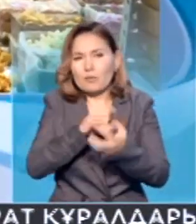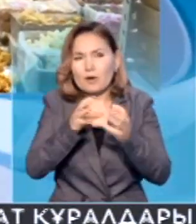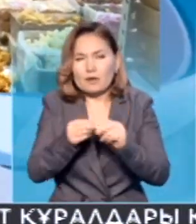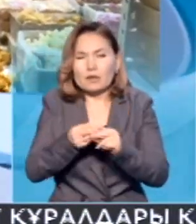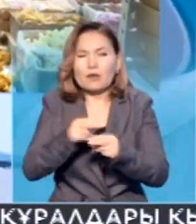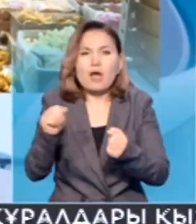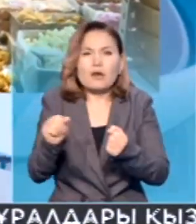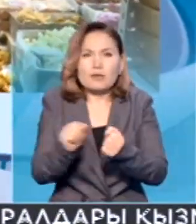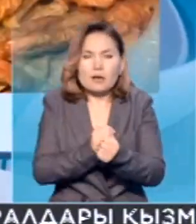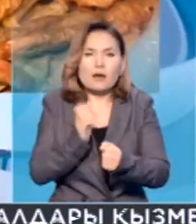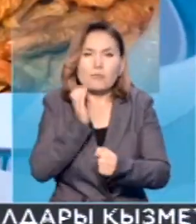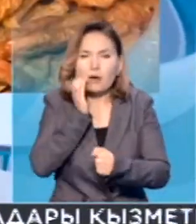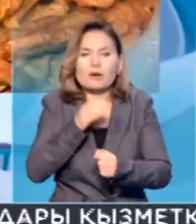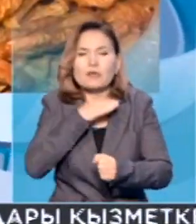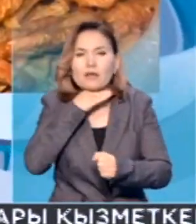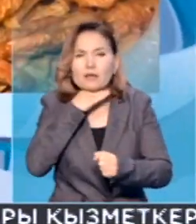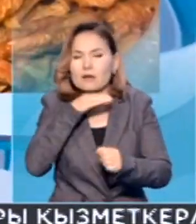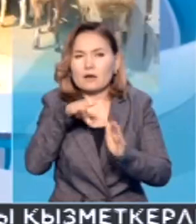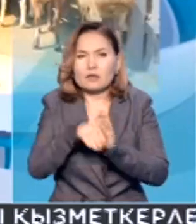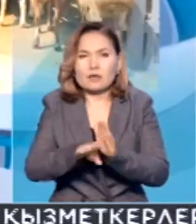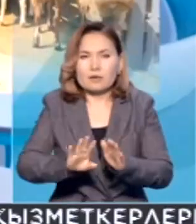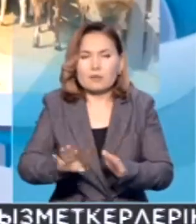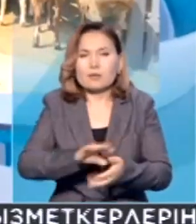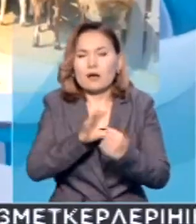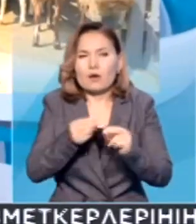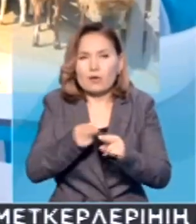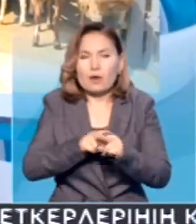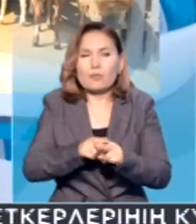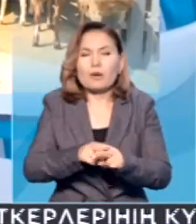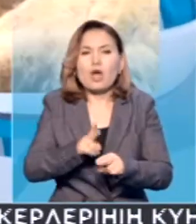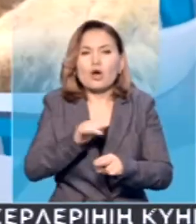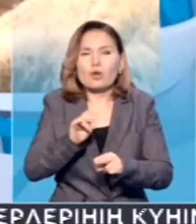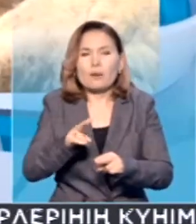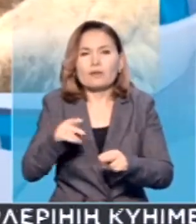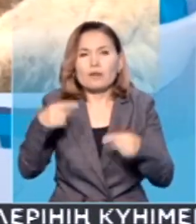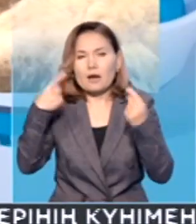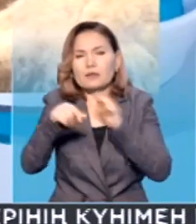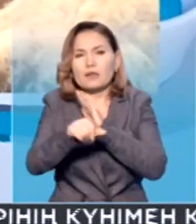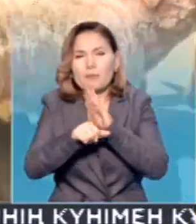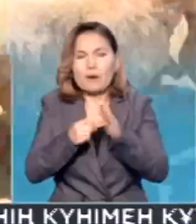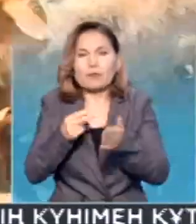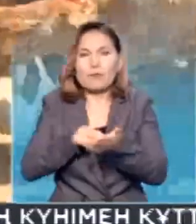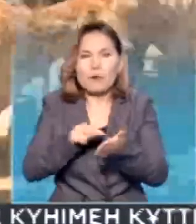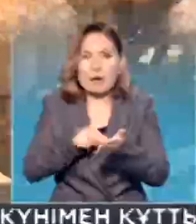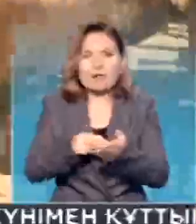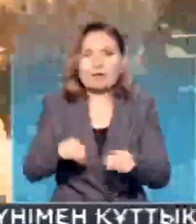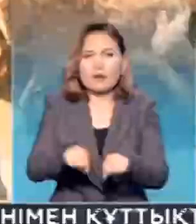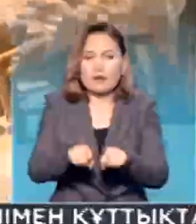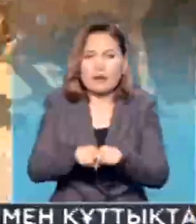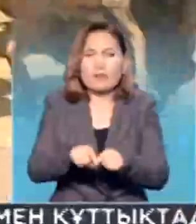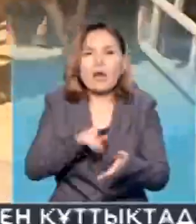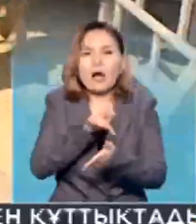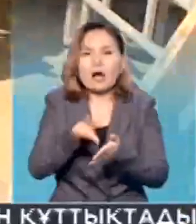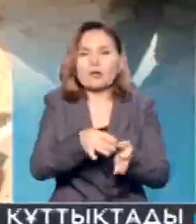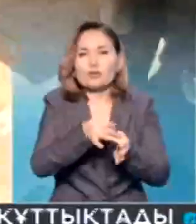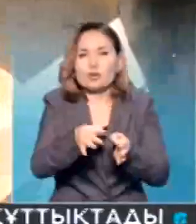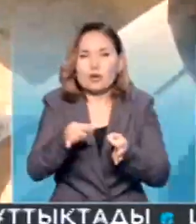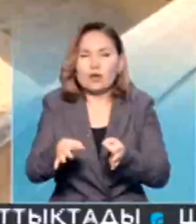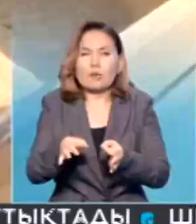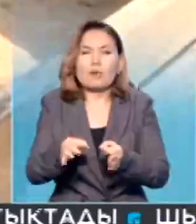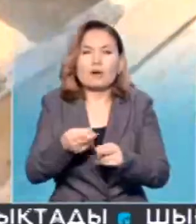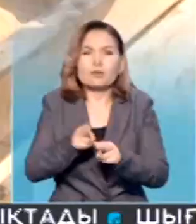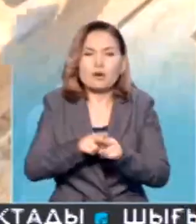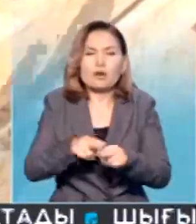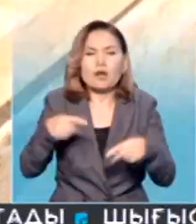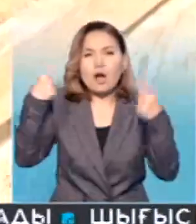кептірілген жеміс-жидектер, ет сынды өнімдер кірмейді. Ал Құрбан айтта сойылатын малдың бағасына келер болсақ, қала және облыс аумағында тоқты,